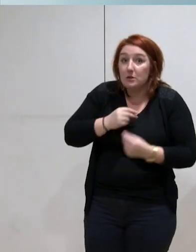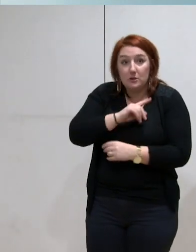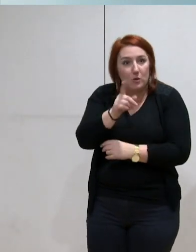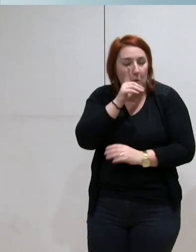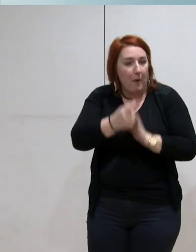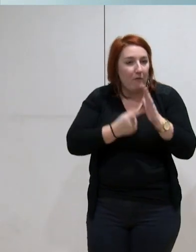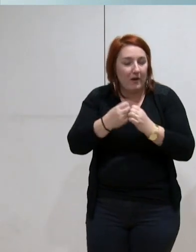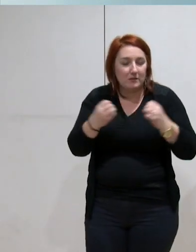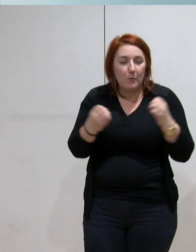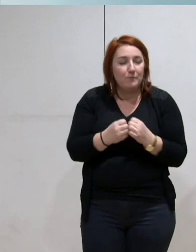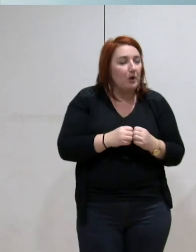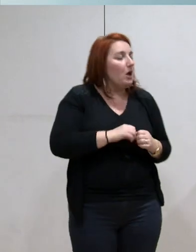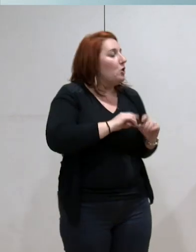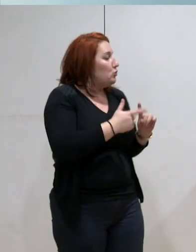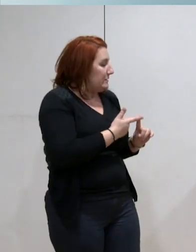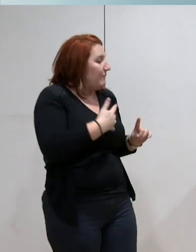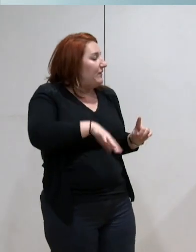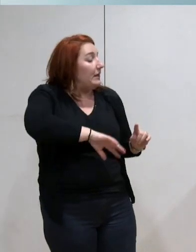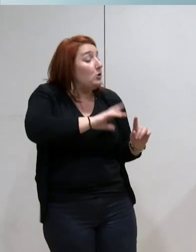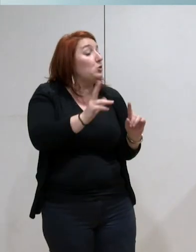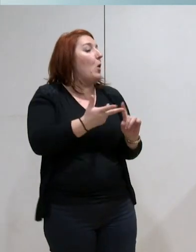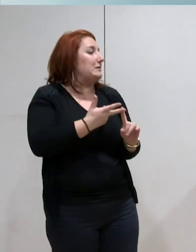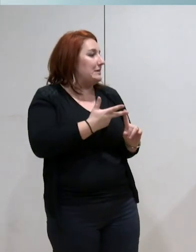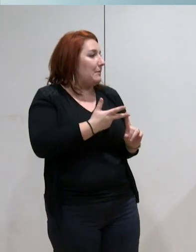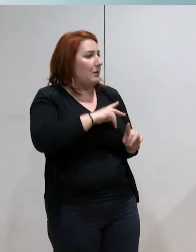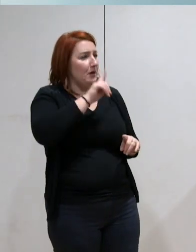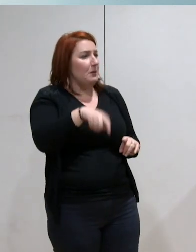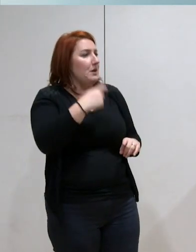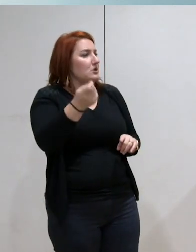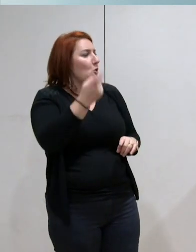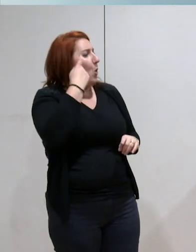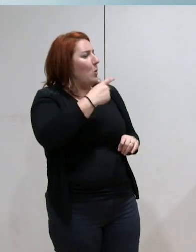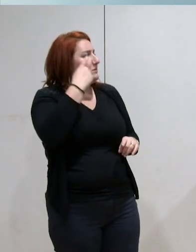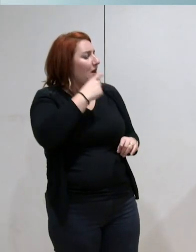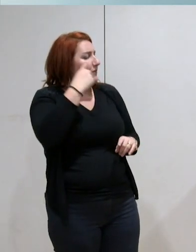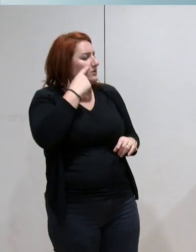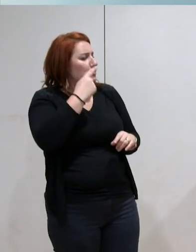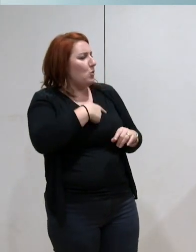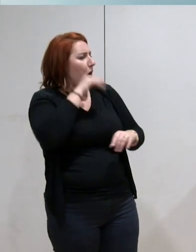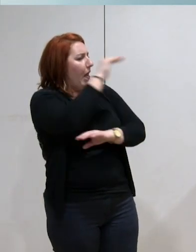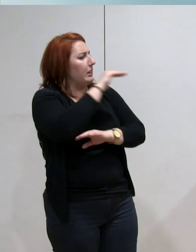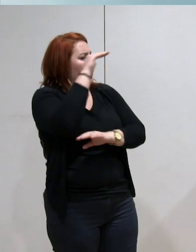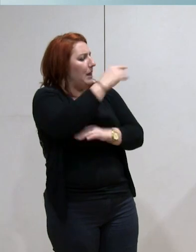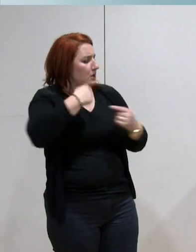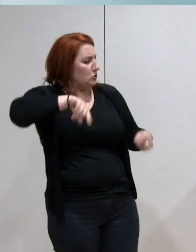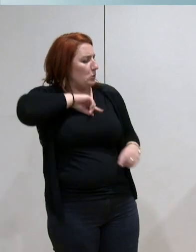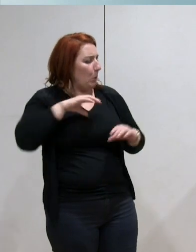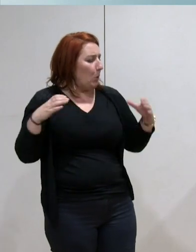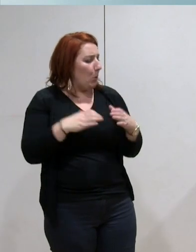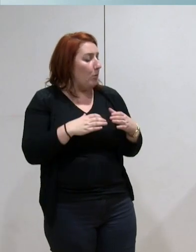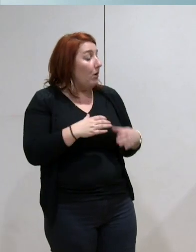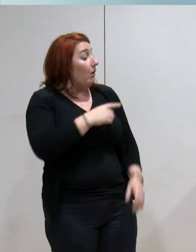troisème c'est que bien évidemment sur toute une série d'observations et d'interpellations de notre part comme